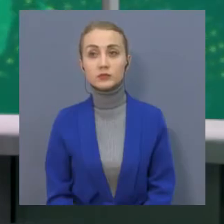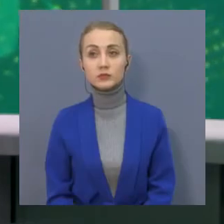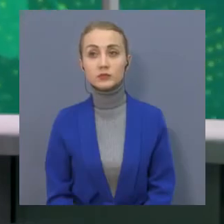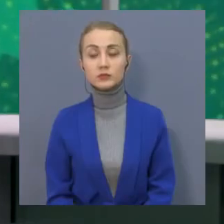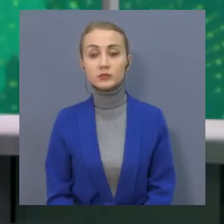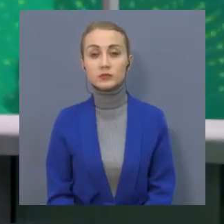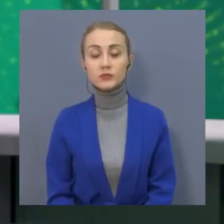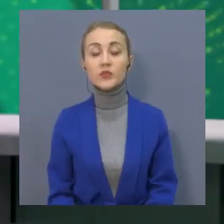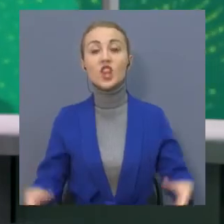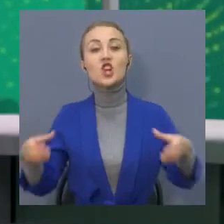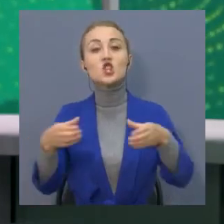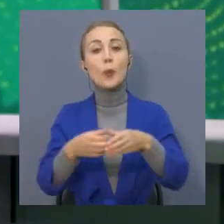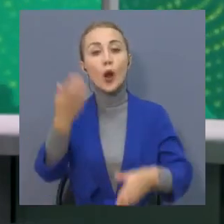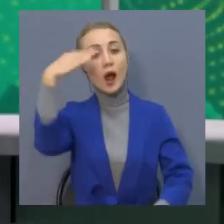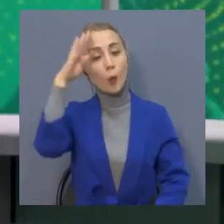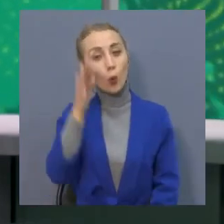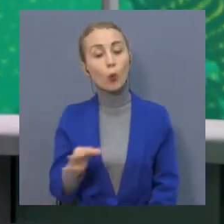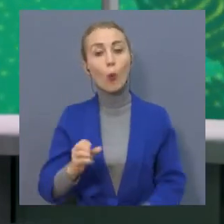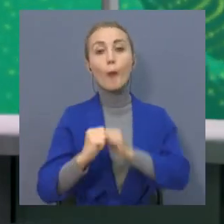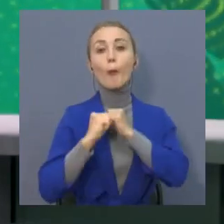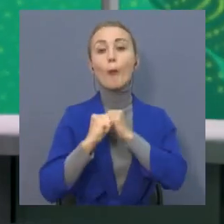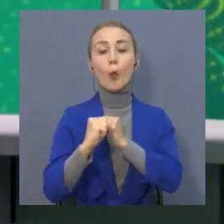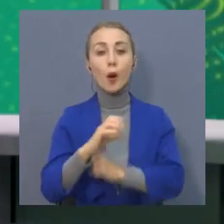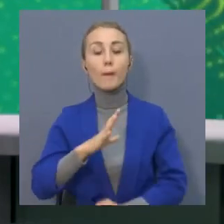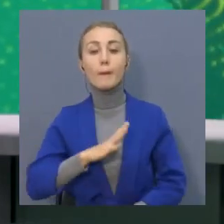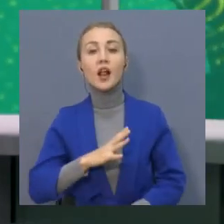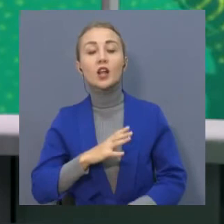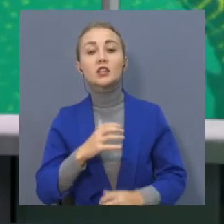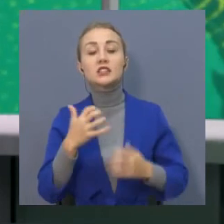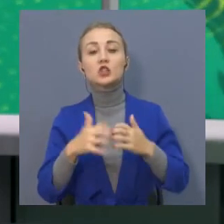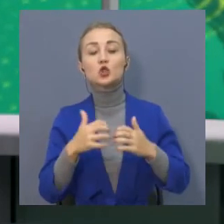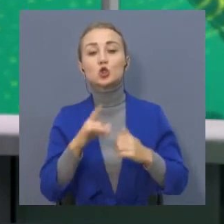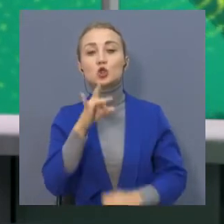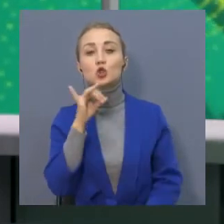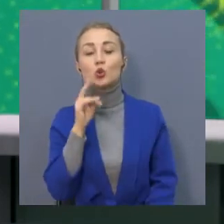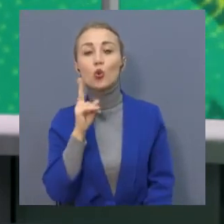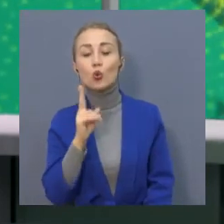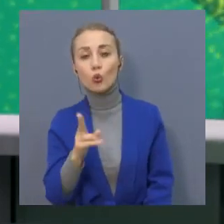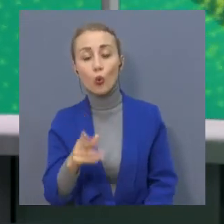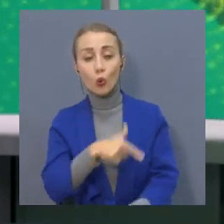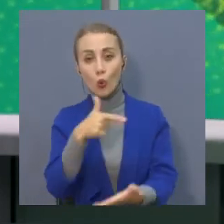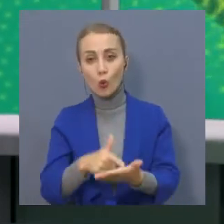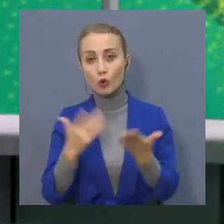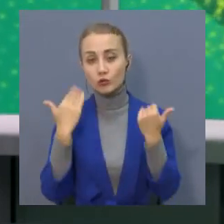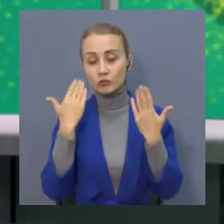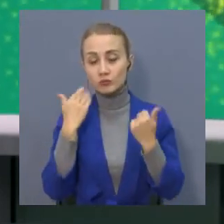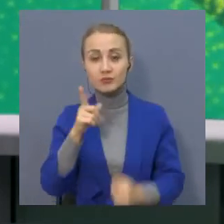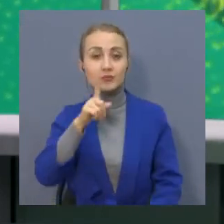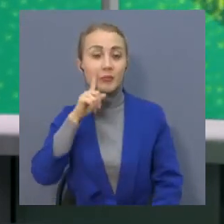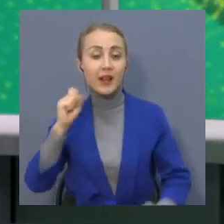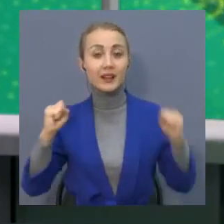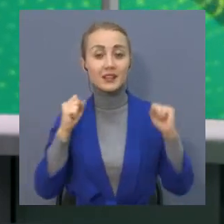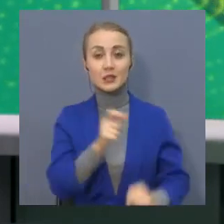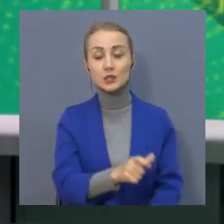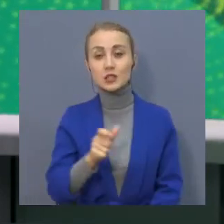Бокстан Ақмола облысының құрама командасы Шөшенск қаласындағы жақсы екі спорт базасында қысқа мерзімді оқу-жаттығу жиынын өткізіп қайтты.